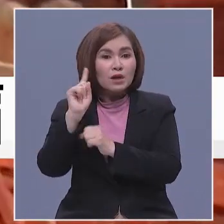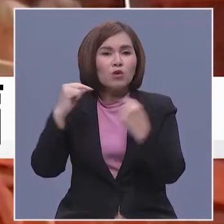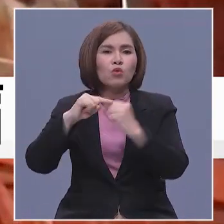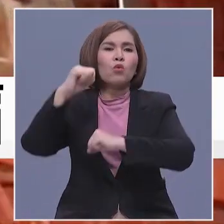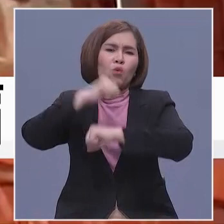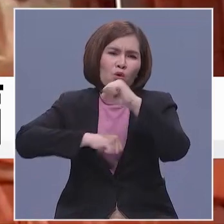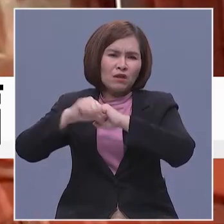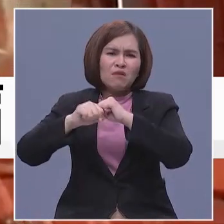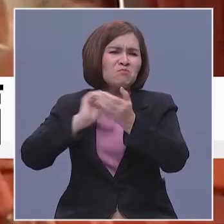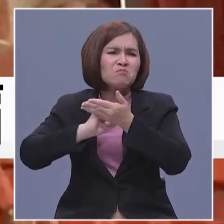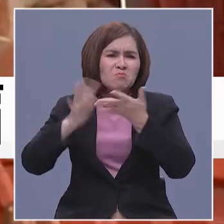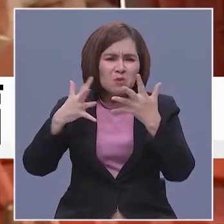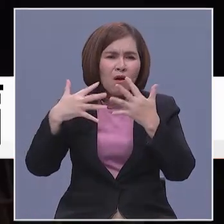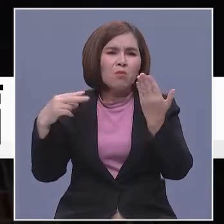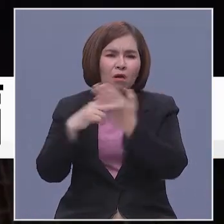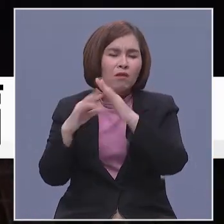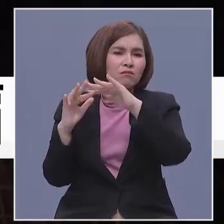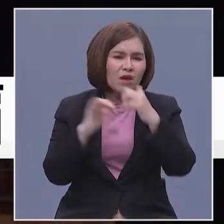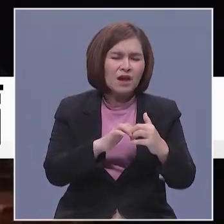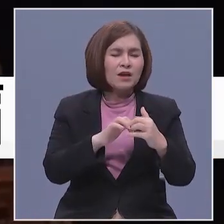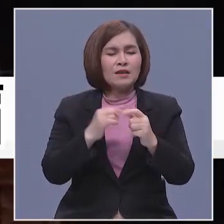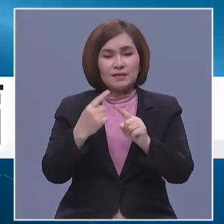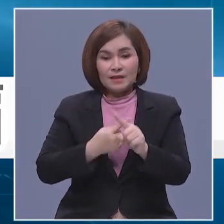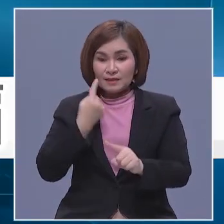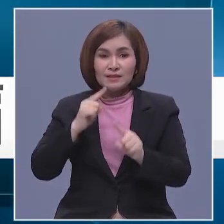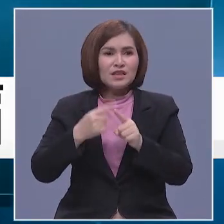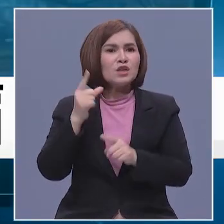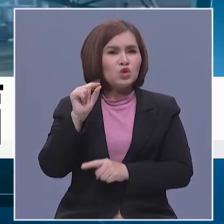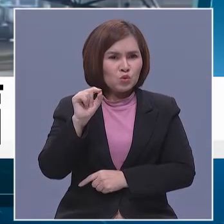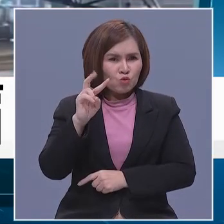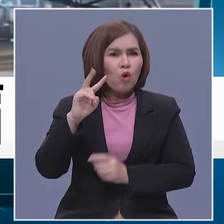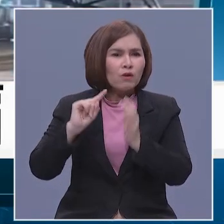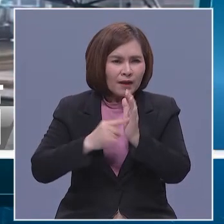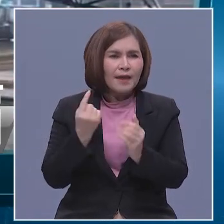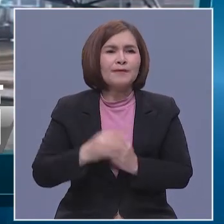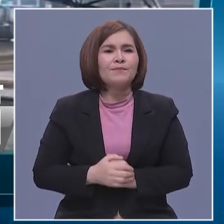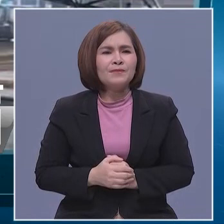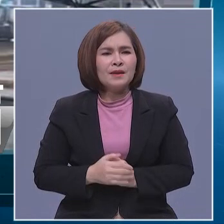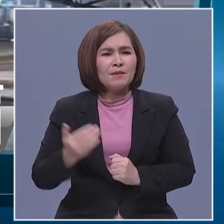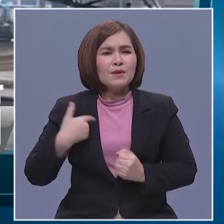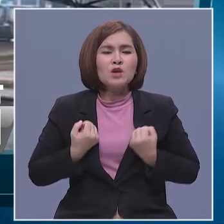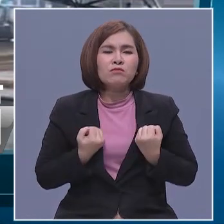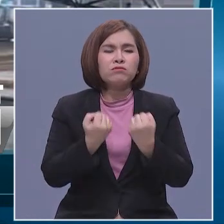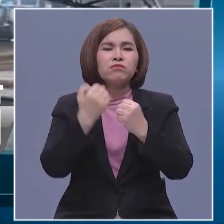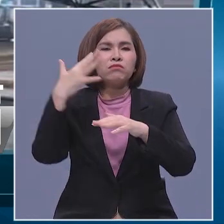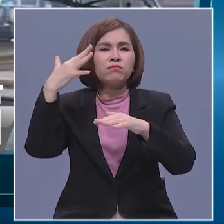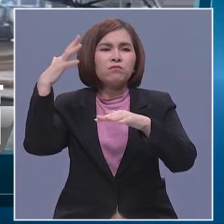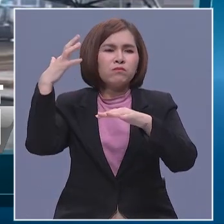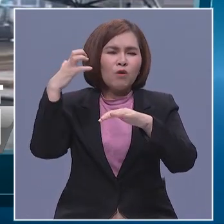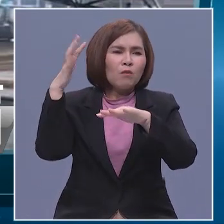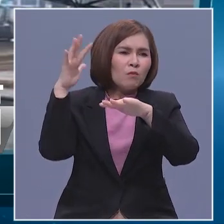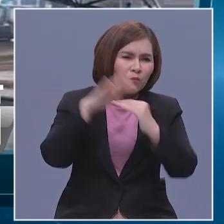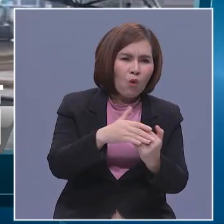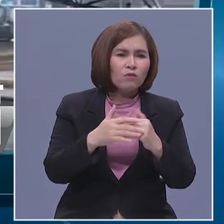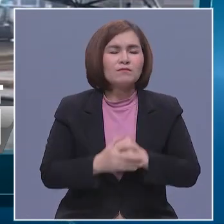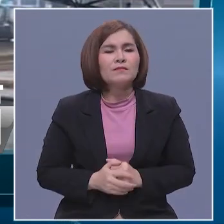างที่ยังไม่เสร็จ22มกราคมต้นปีเลยมีแผ่นผนังปูนร่วงใส่รถต่อมา